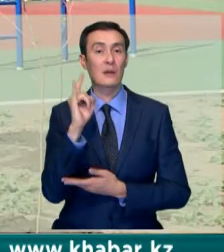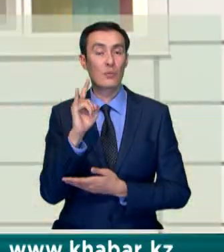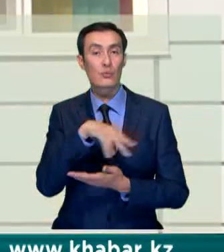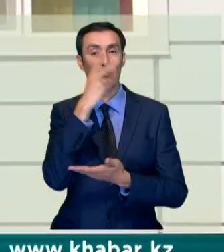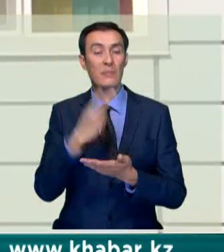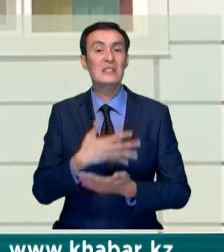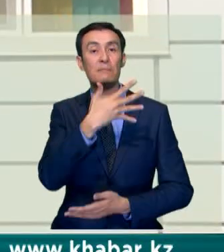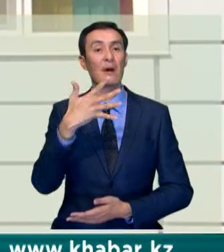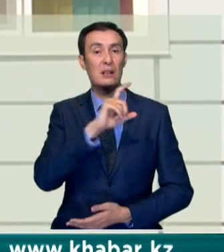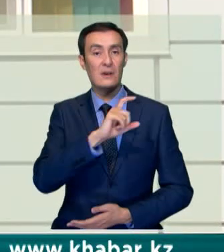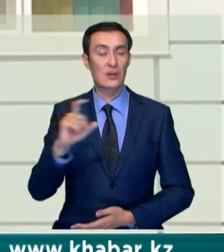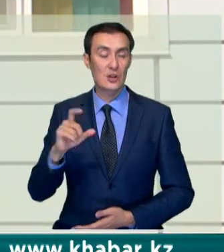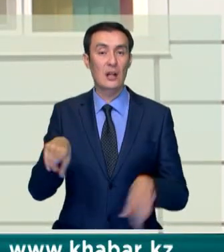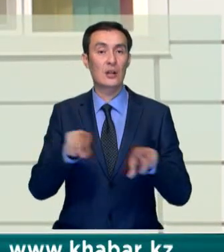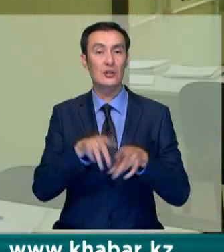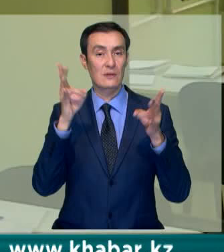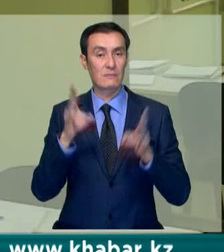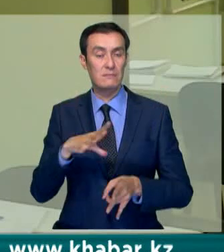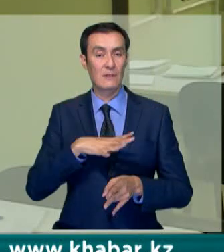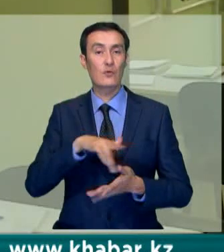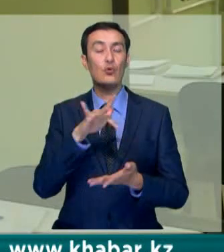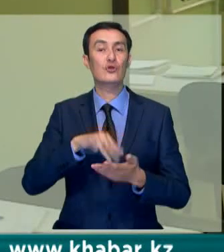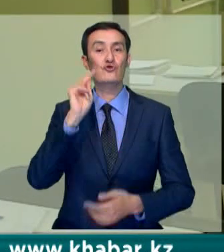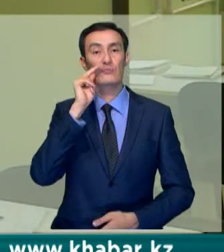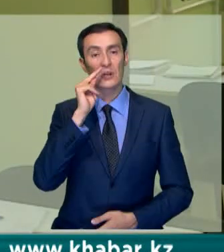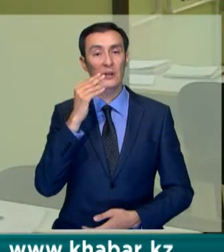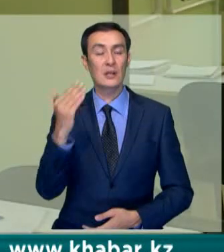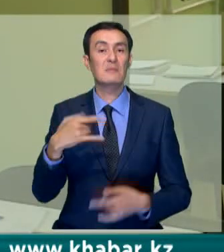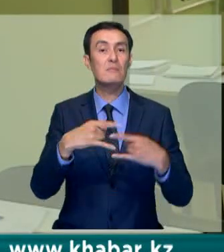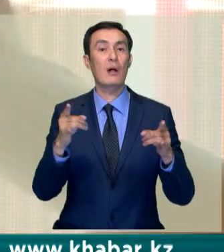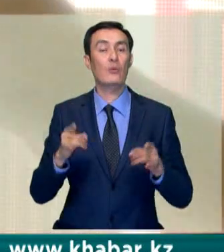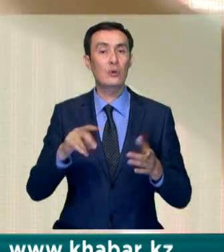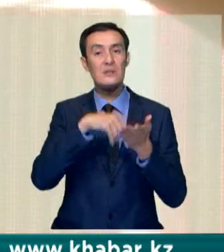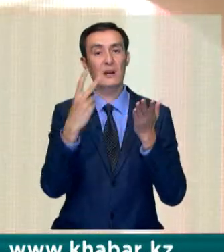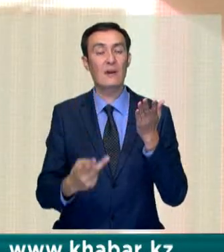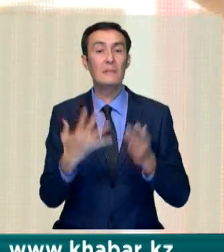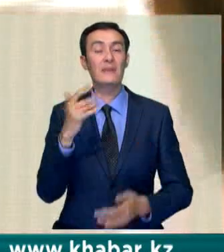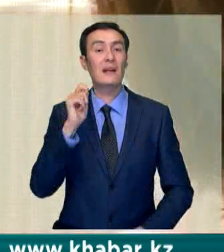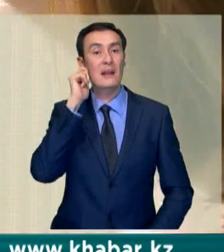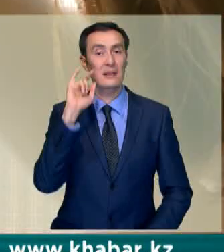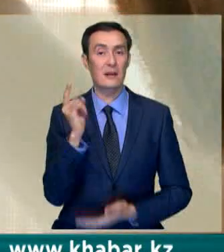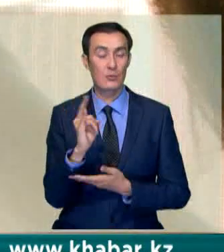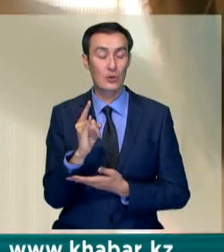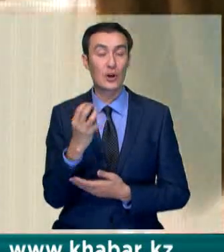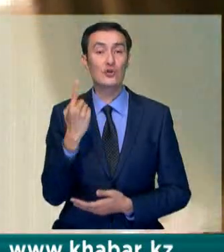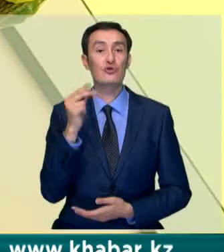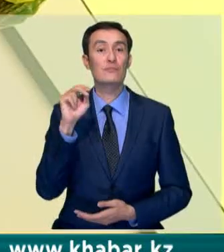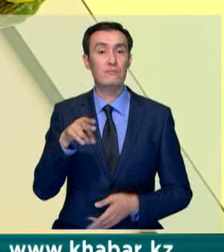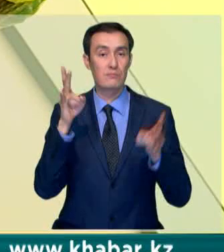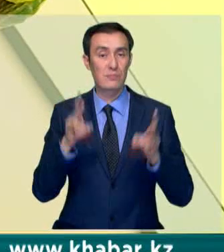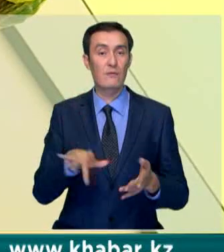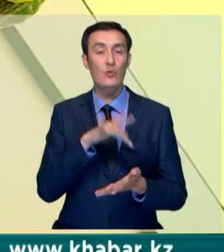Он выпал с 5-го этажа. Аналогичный случай произошел в Шымкенте. Там с балкона сорвался 5-летний ребенок. Еще одно